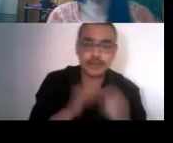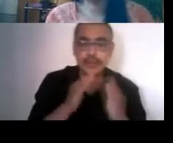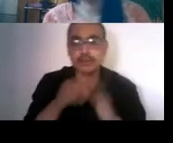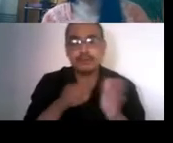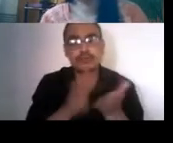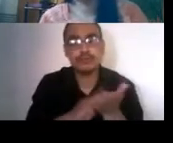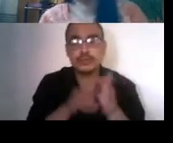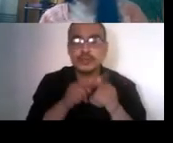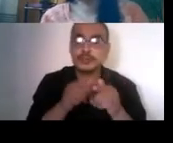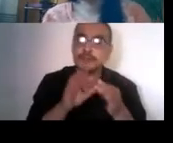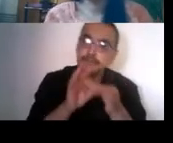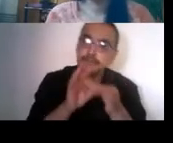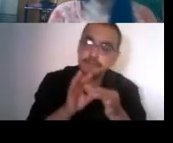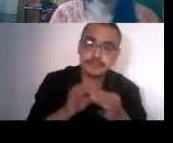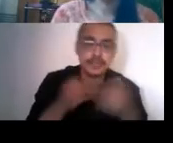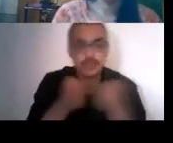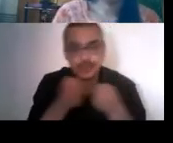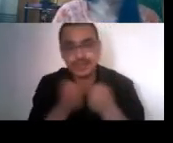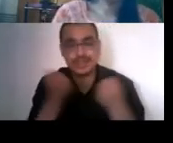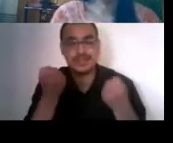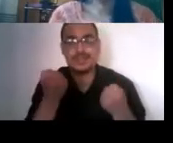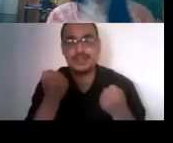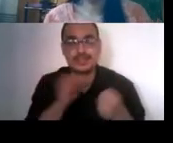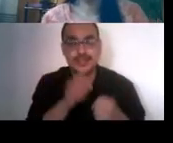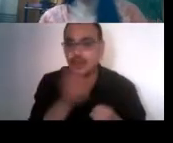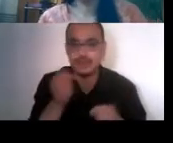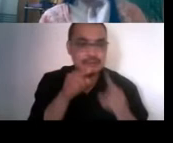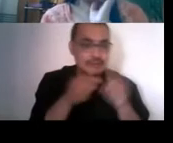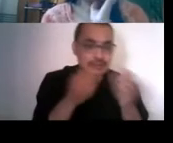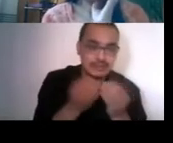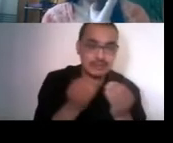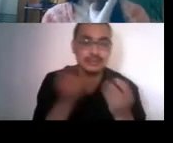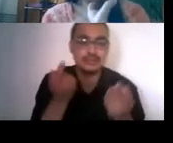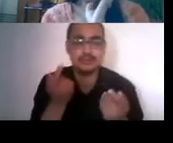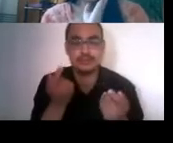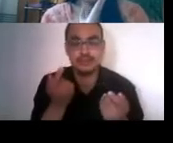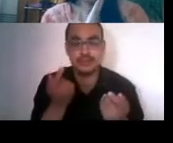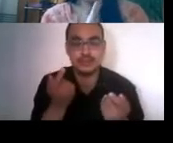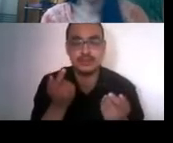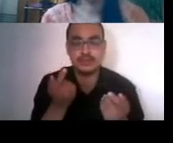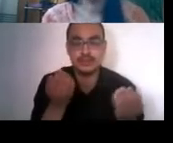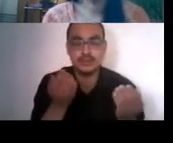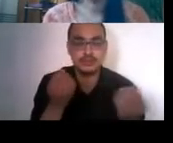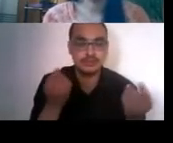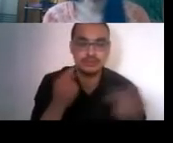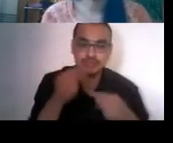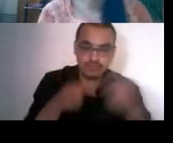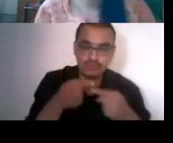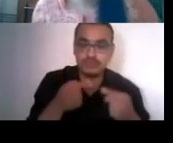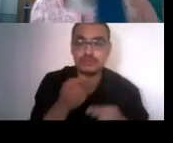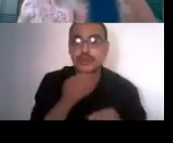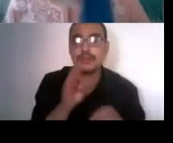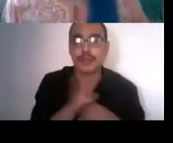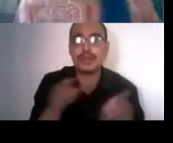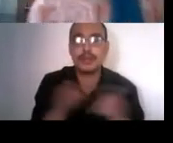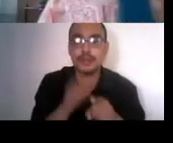झैँ झगडा होइन एकले अर्कालाई दोषारोपण वाद विवाद भन्दाखेरि होइन यसो गर्यो भने घरेलु